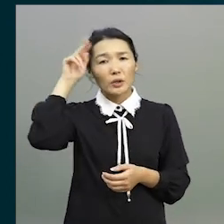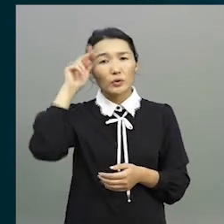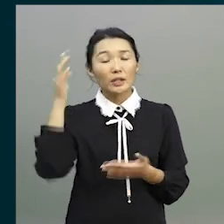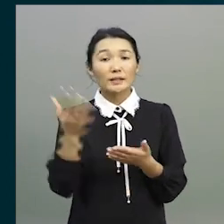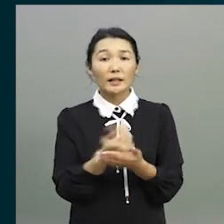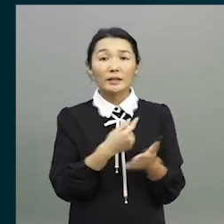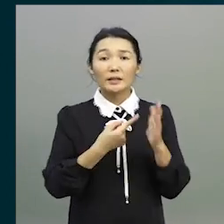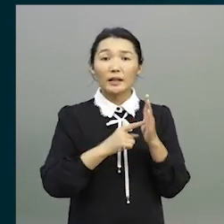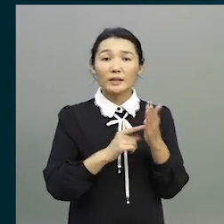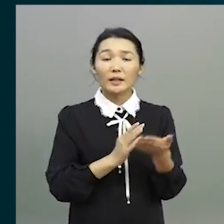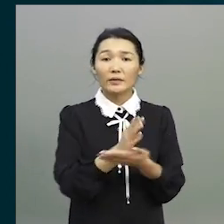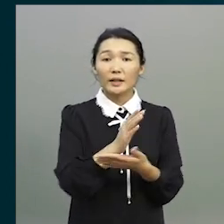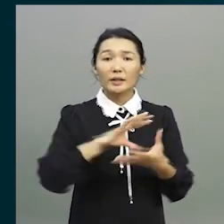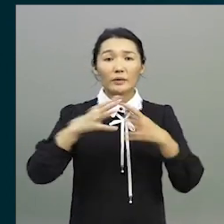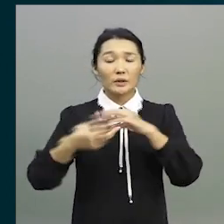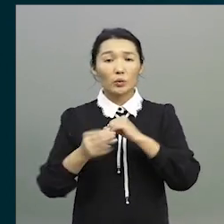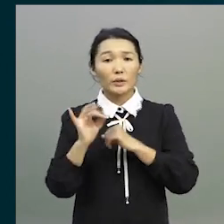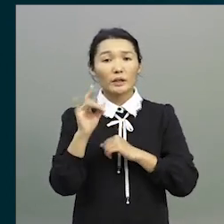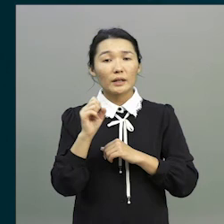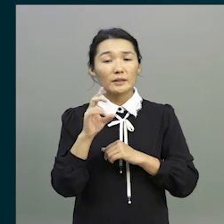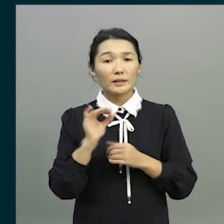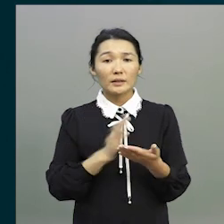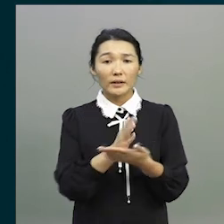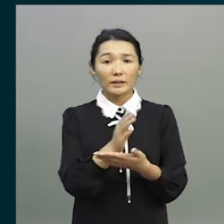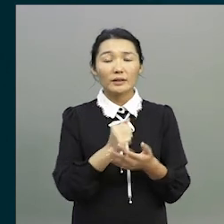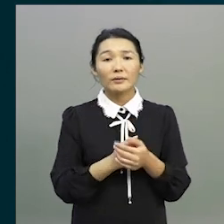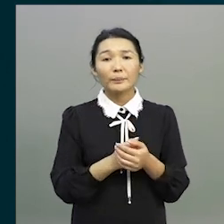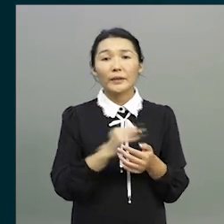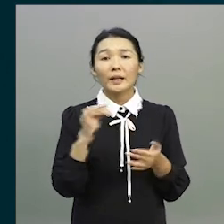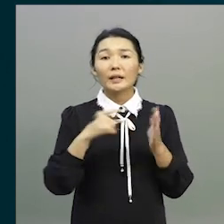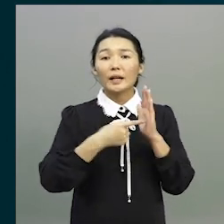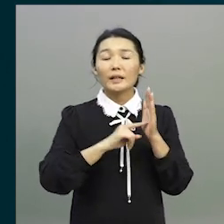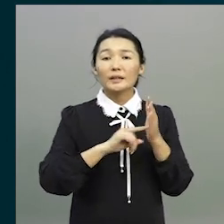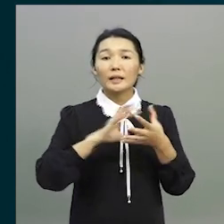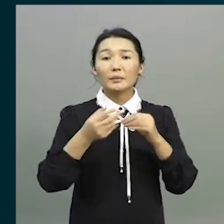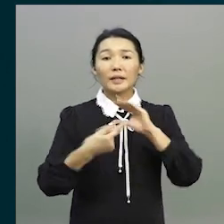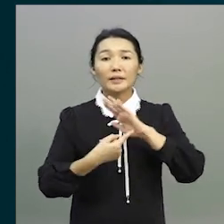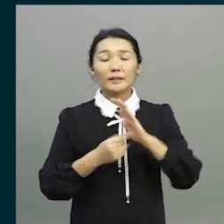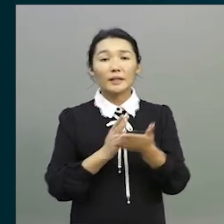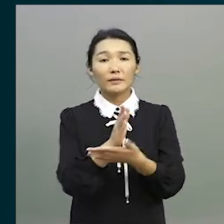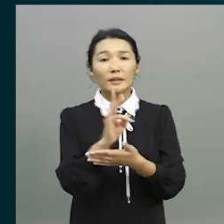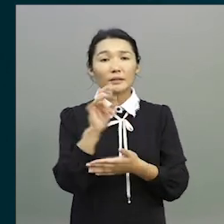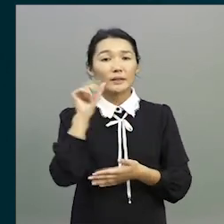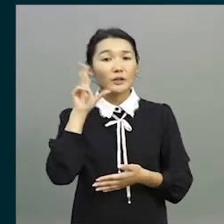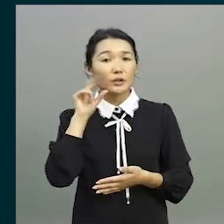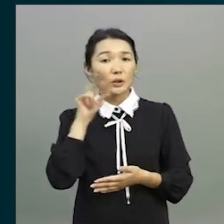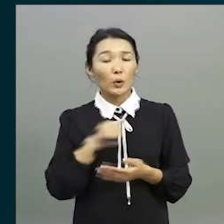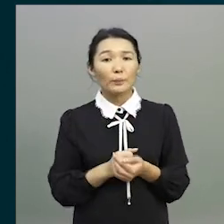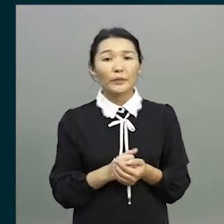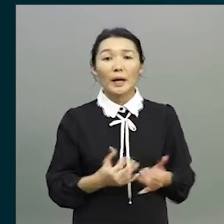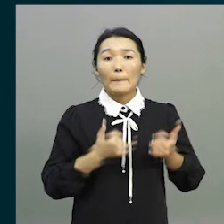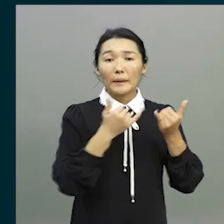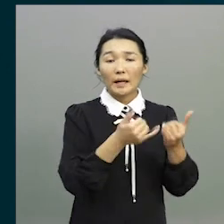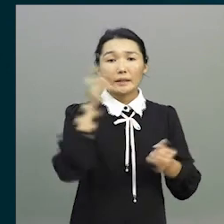координаты векторов суммы и разности векторов и координаты произведения вектора на число благодаря